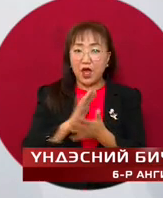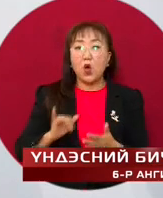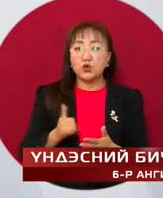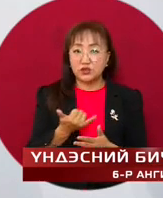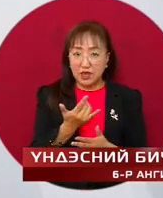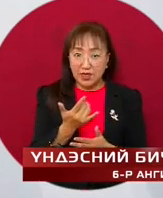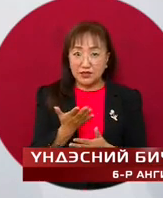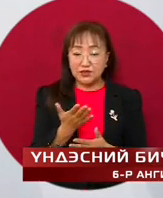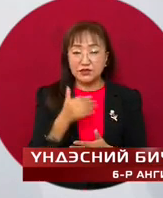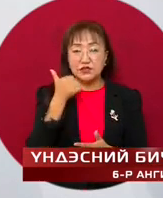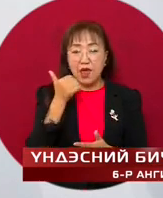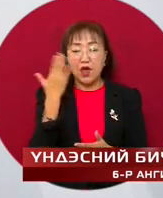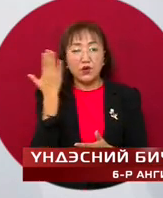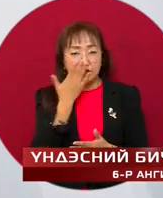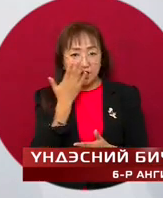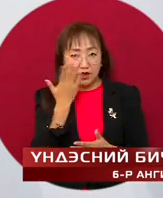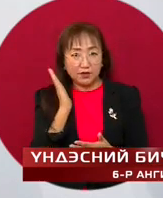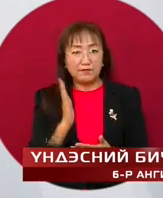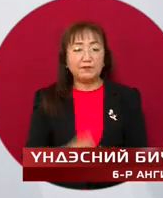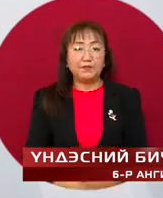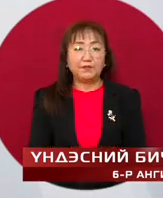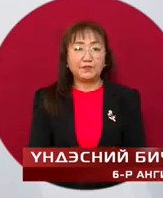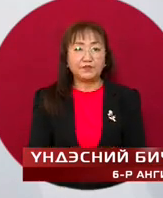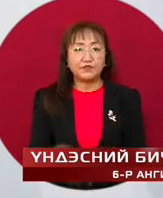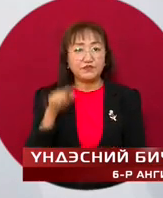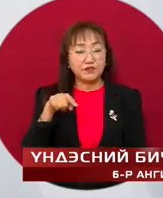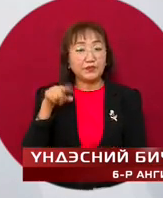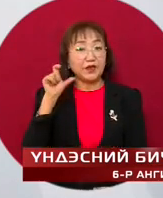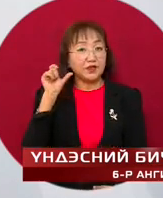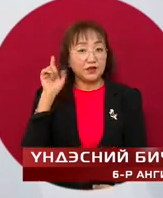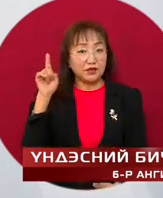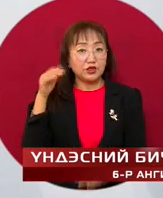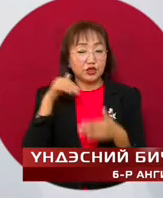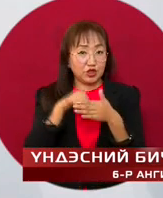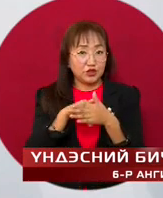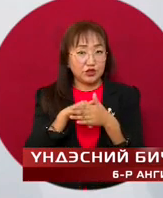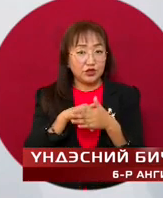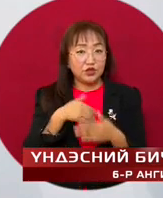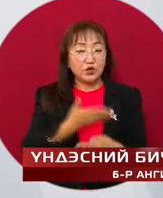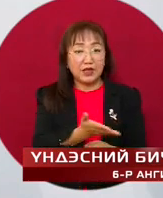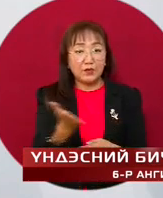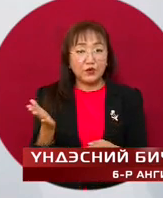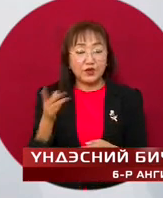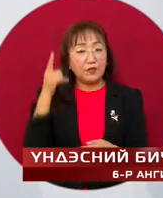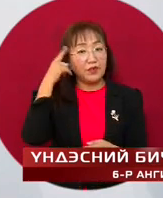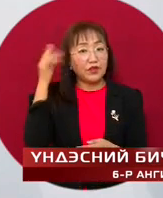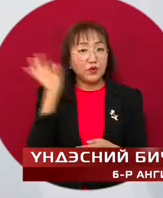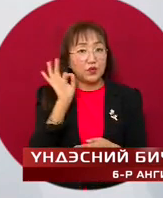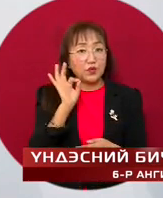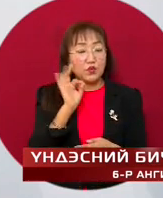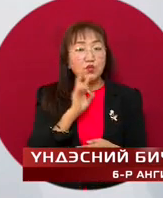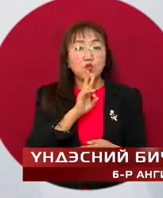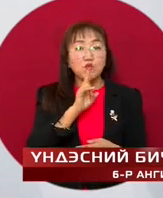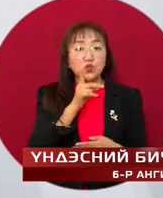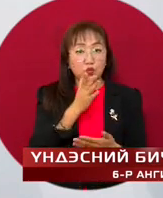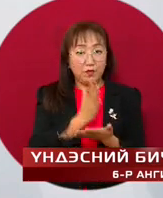уншаарай. Бас их сонирхолтой их байгаа шүүхтүүдээ. За энэ их дотор хүүхдүүд та бүхний хувьд мэдхгүй дараах үгүүд